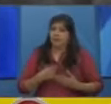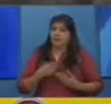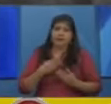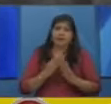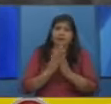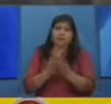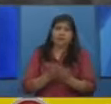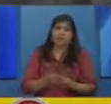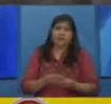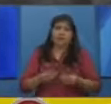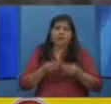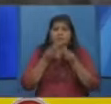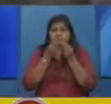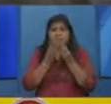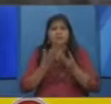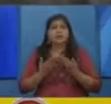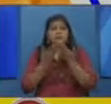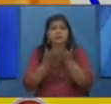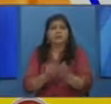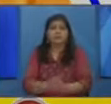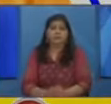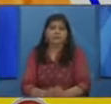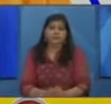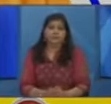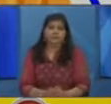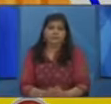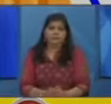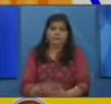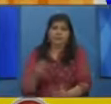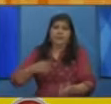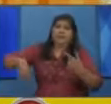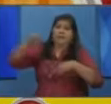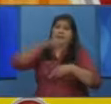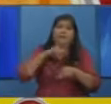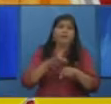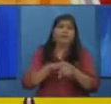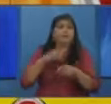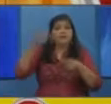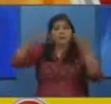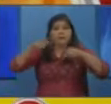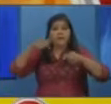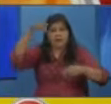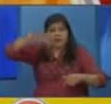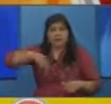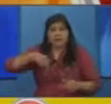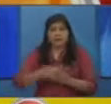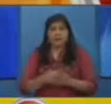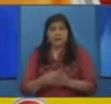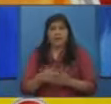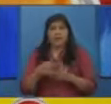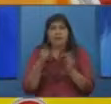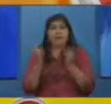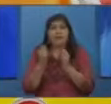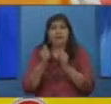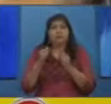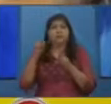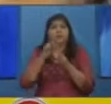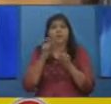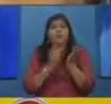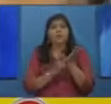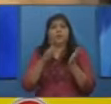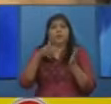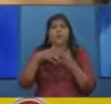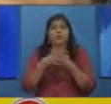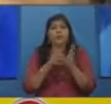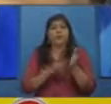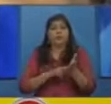आदरपूर्वक उनको श्रद्धांजलि देता हूं। मेरे प्यारे देशवासियों, आज कश्मीर का पुलवामा पूरे